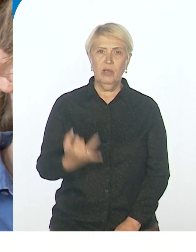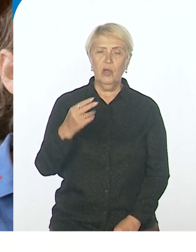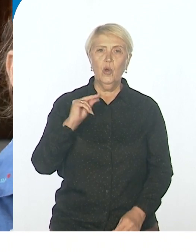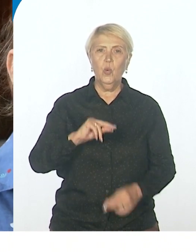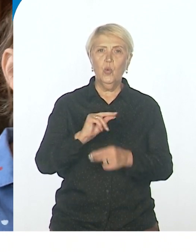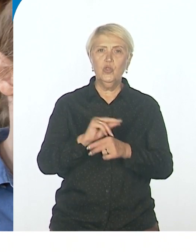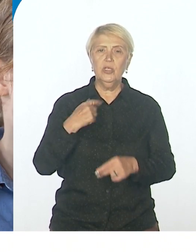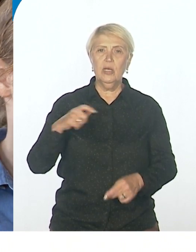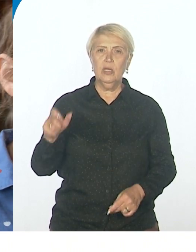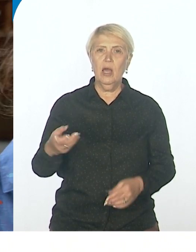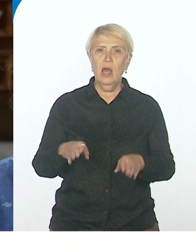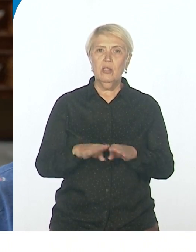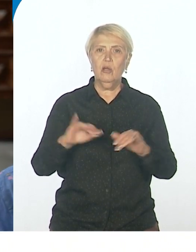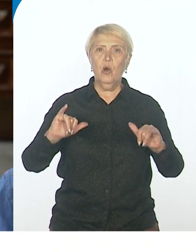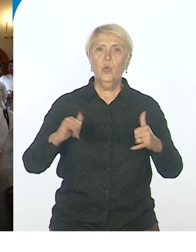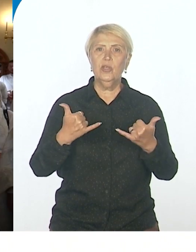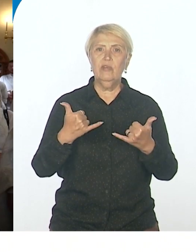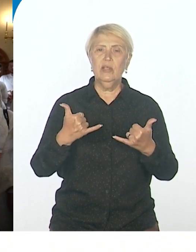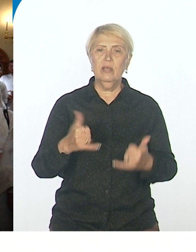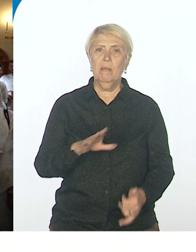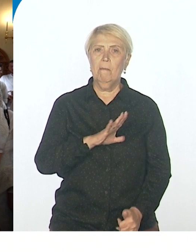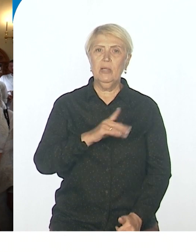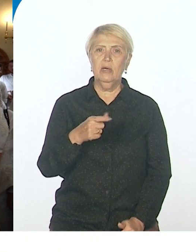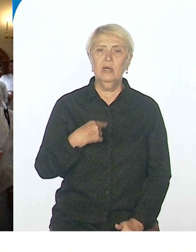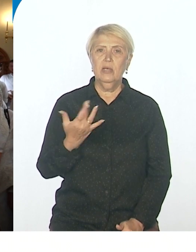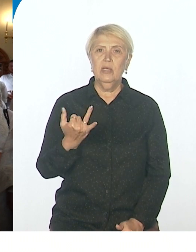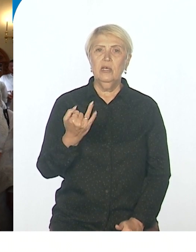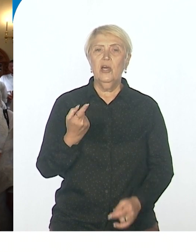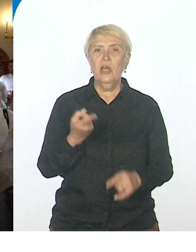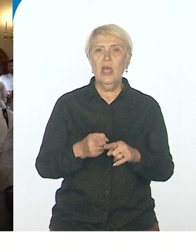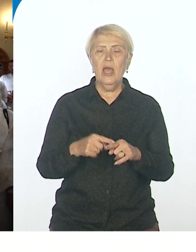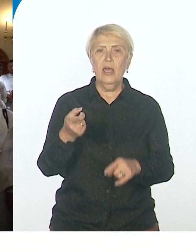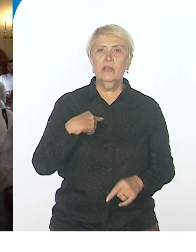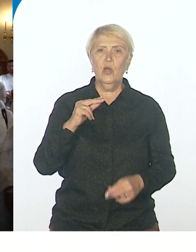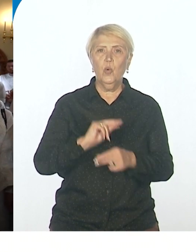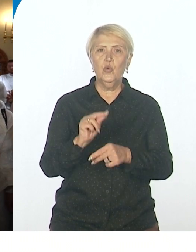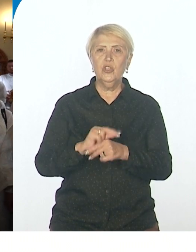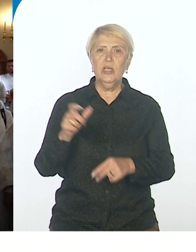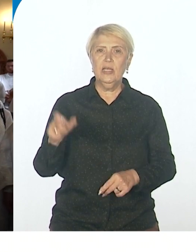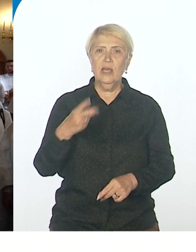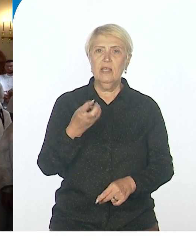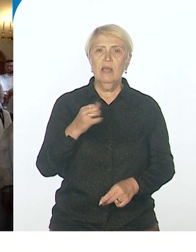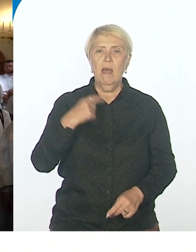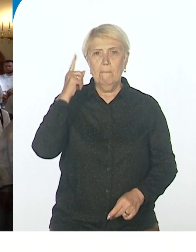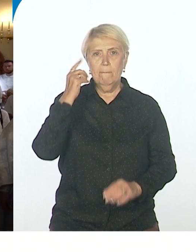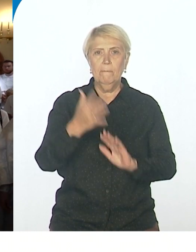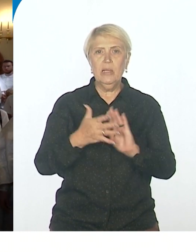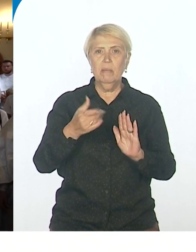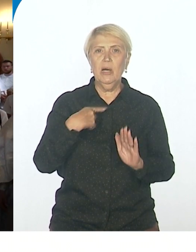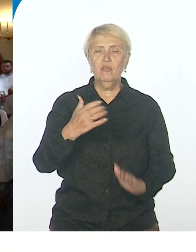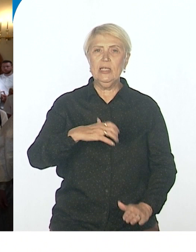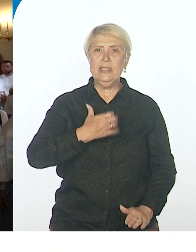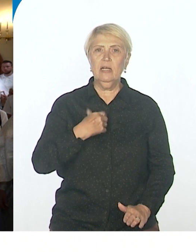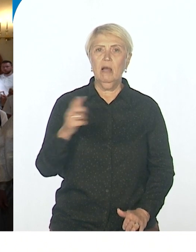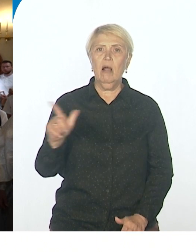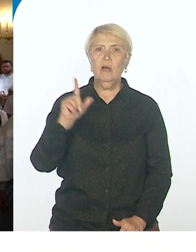ученики от такого удивления. И вот ученики, не понимая, в страхе, лежали, и Господь подошел к